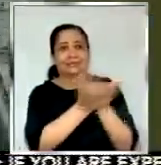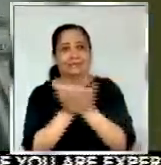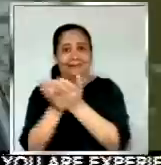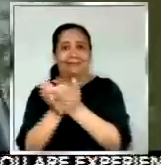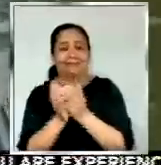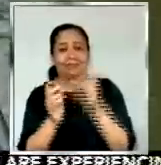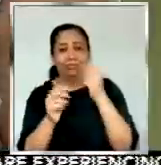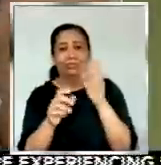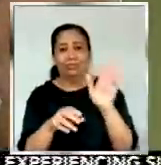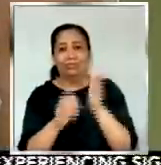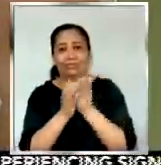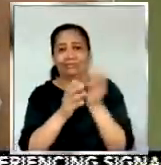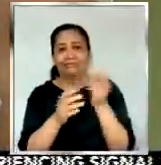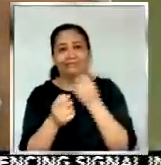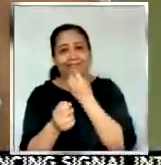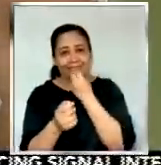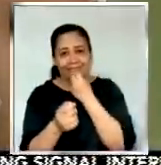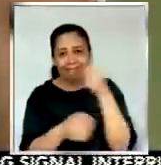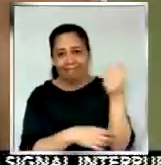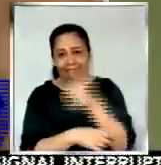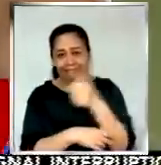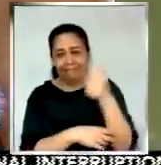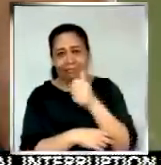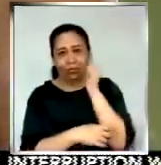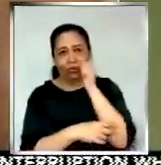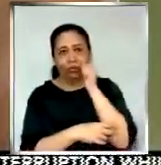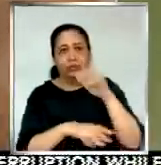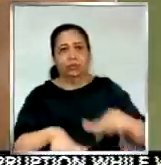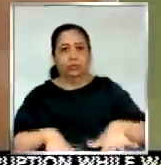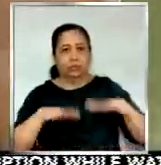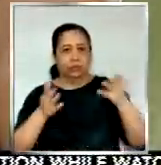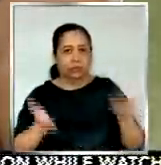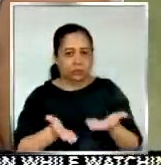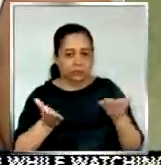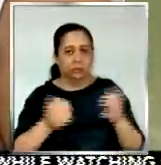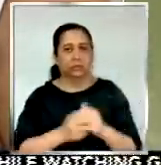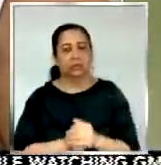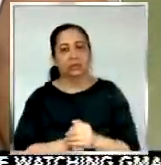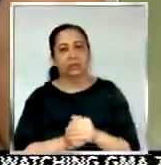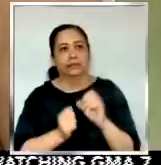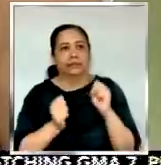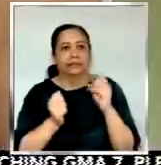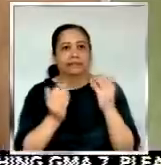kanyang bangka. Kasi laging baha dito eh. Kaya